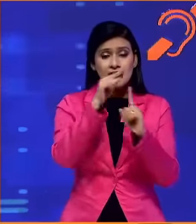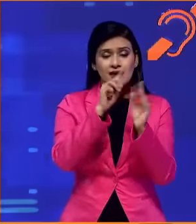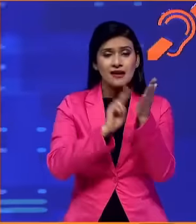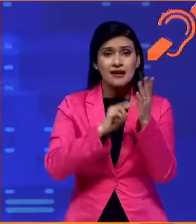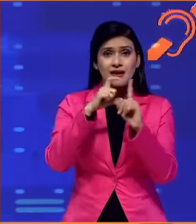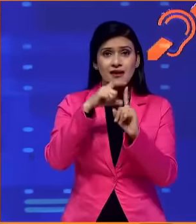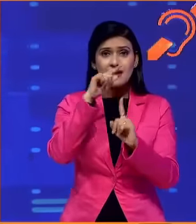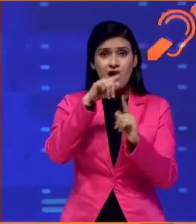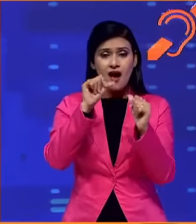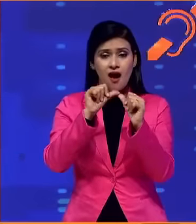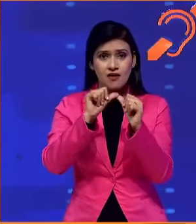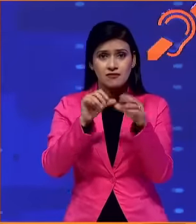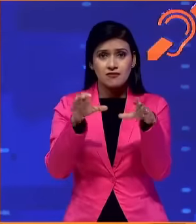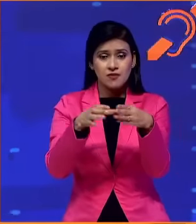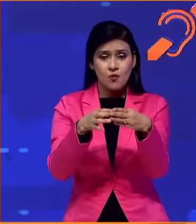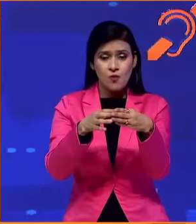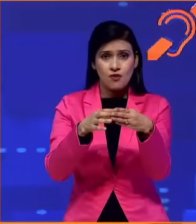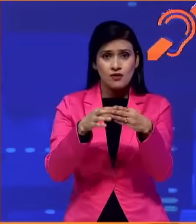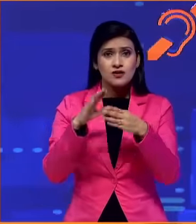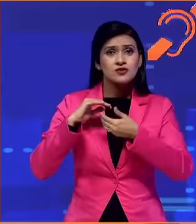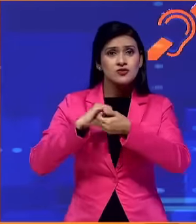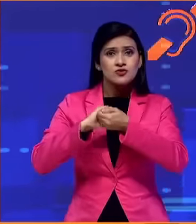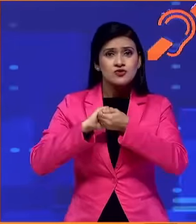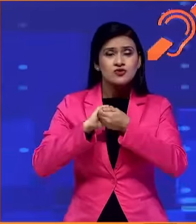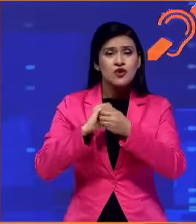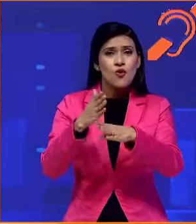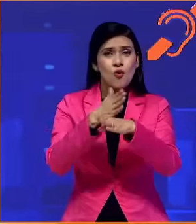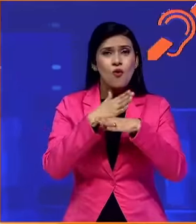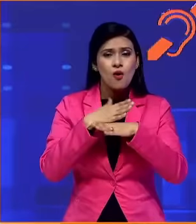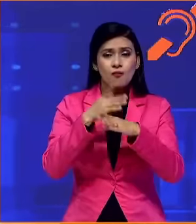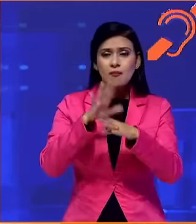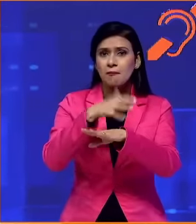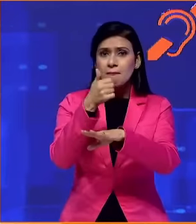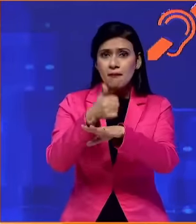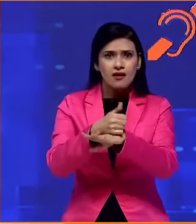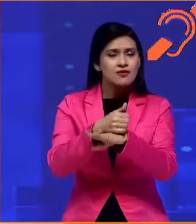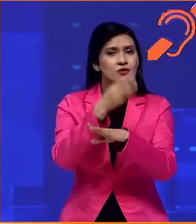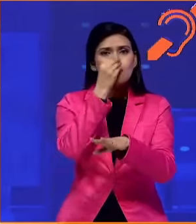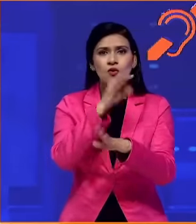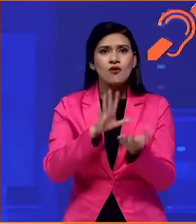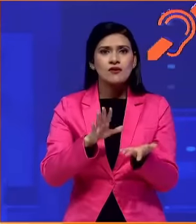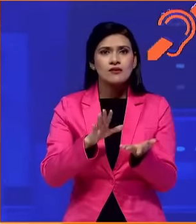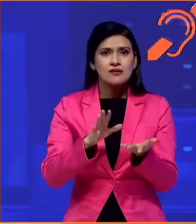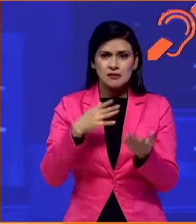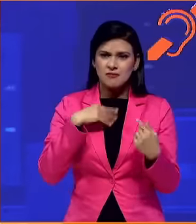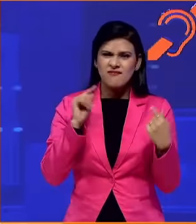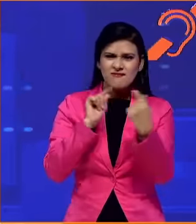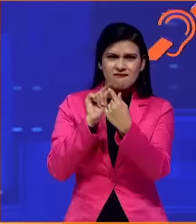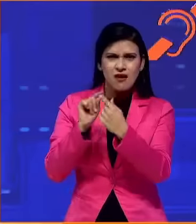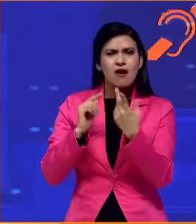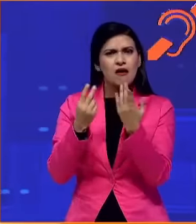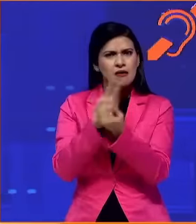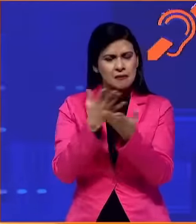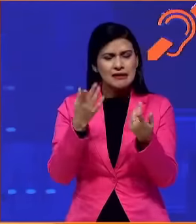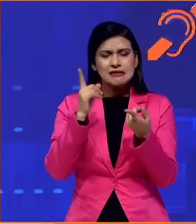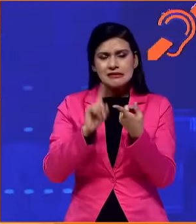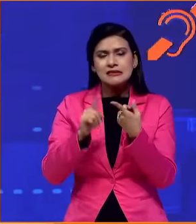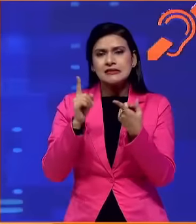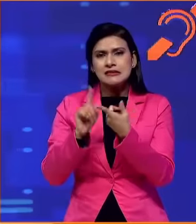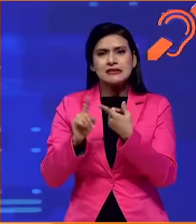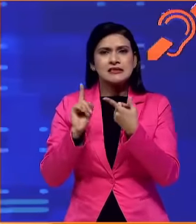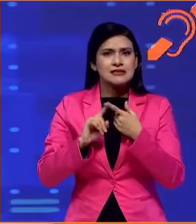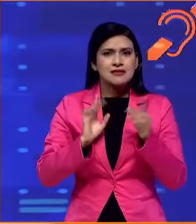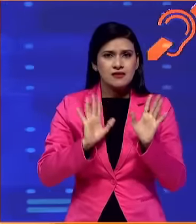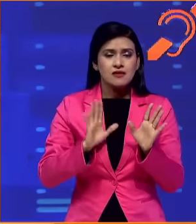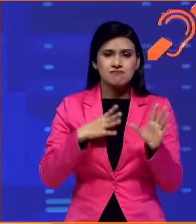साथलानाऔर सुचारूरूपसेआगेबढ़नाकोईआसान कामनहींहै।लेकिनसभीकोलगाकियह आवश्यकहै।